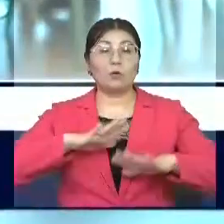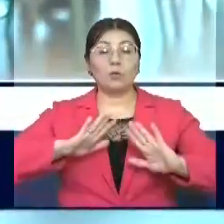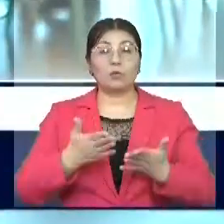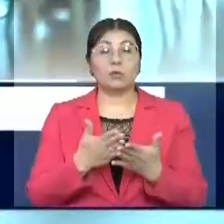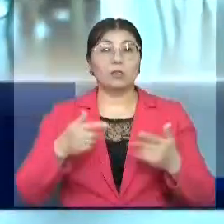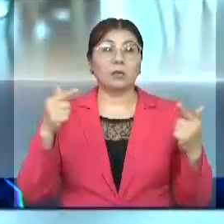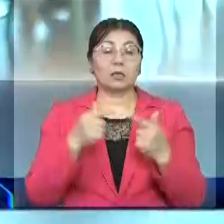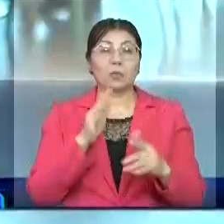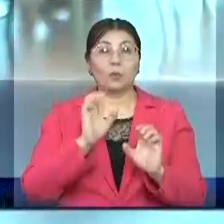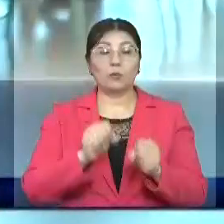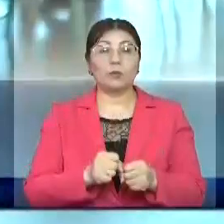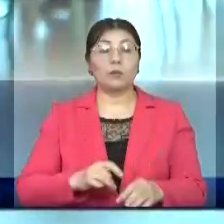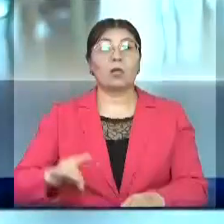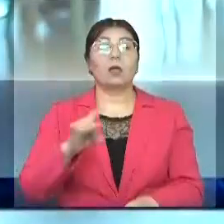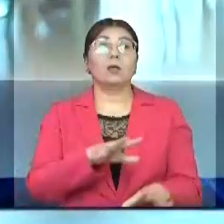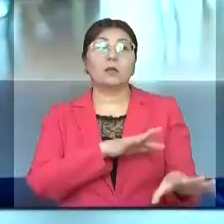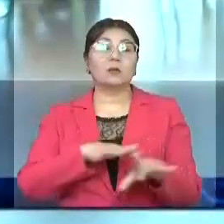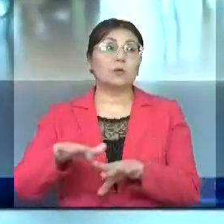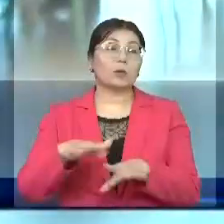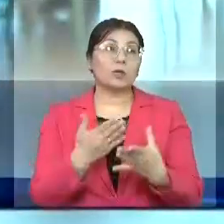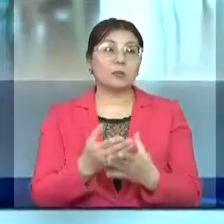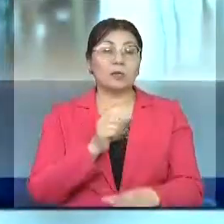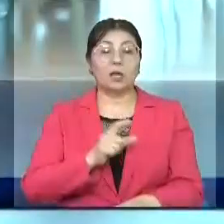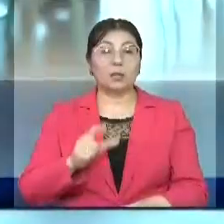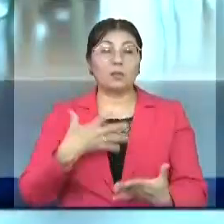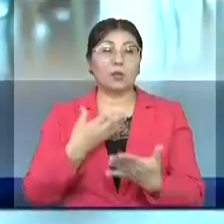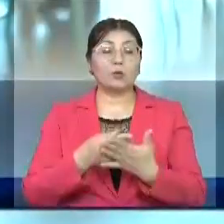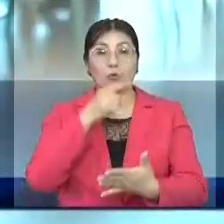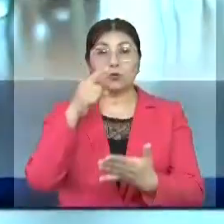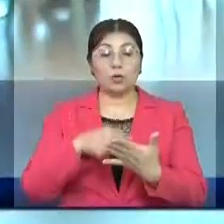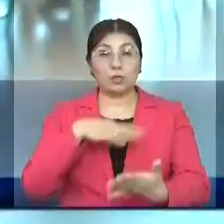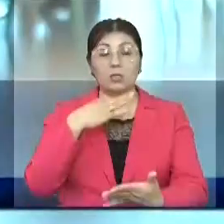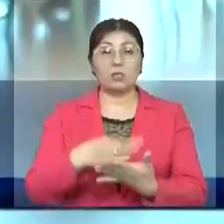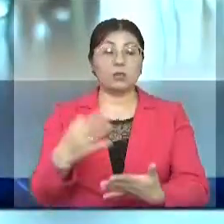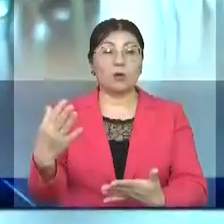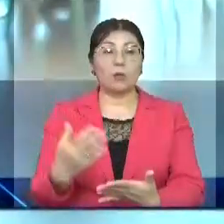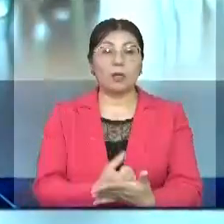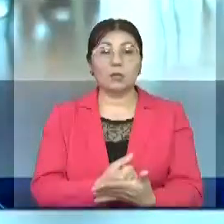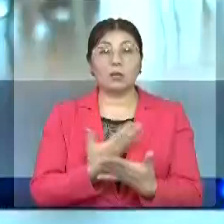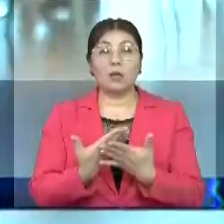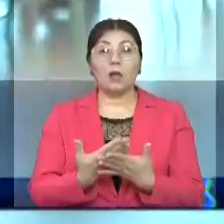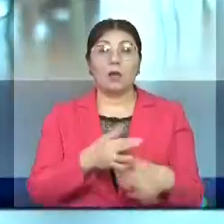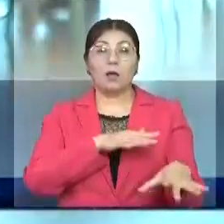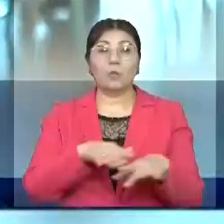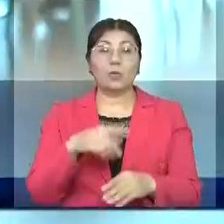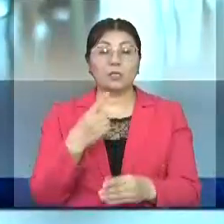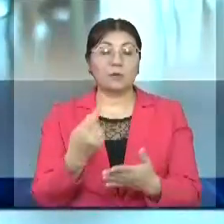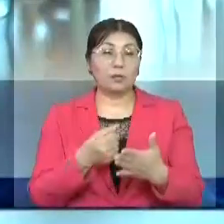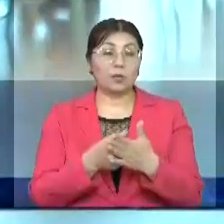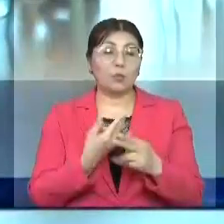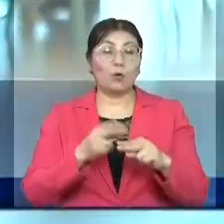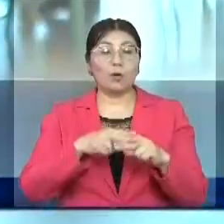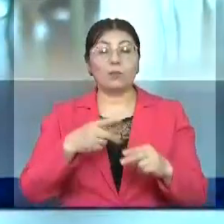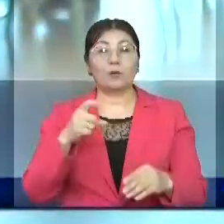мүмкін. Республикалық акцияның арқасында азаматтар көкейінде жүрген сұрақтарына жауап алды. Акцияның өтуі алғаш емес, бұған дейін